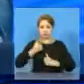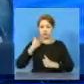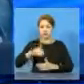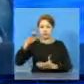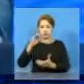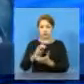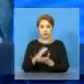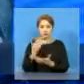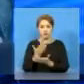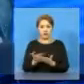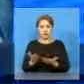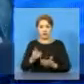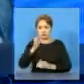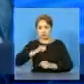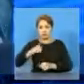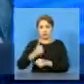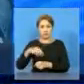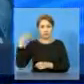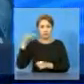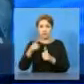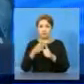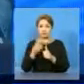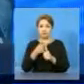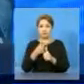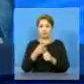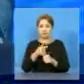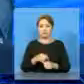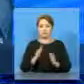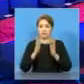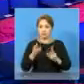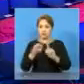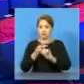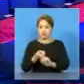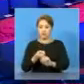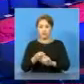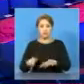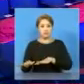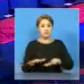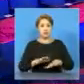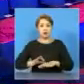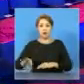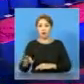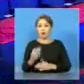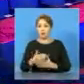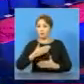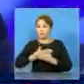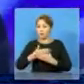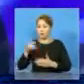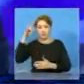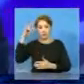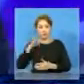табысы елбасының есімімен тікелей байланысты. Шарада облыстың бір топ белсендісі